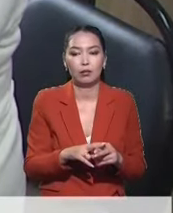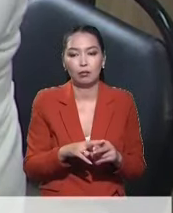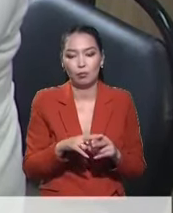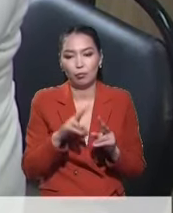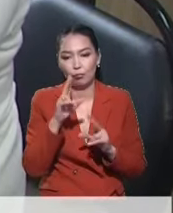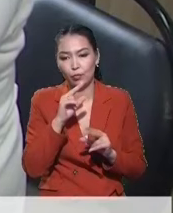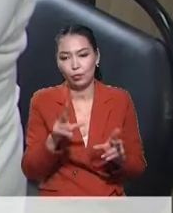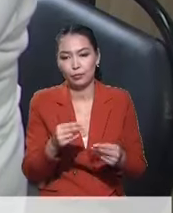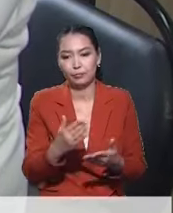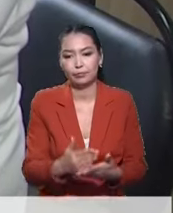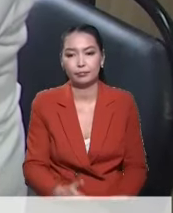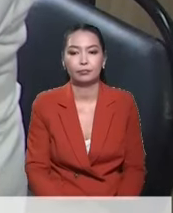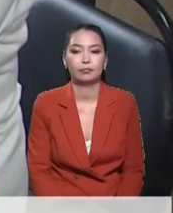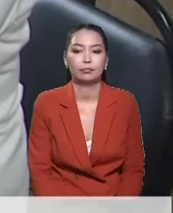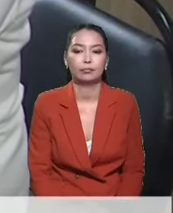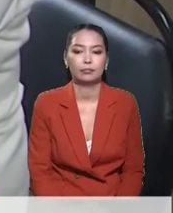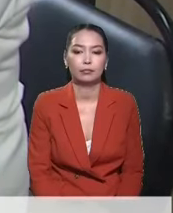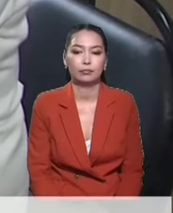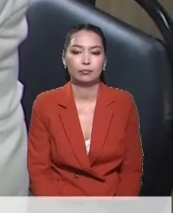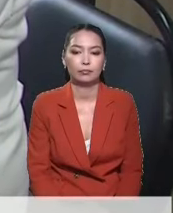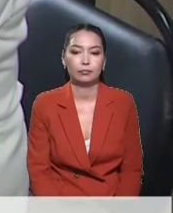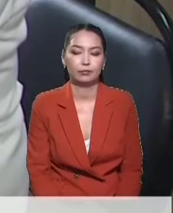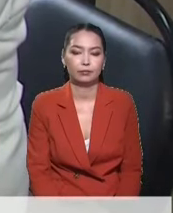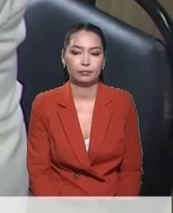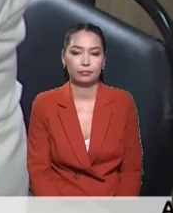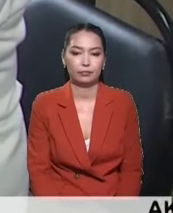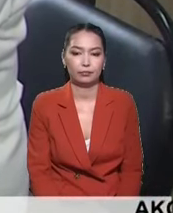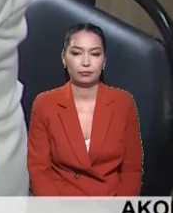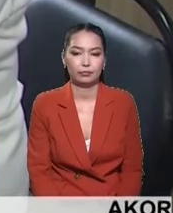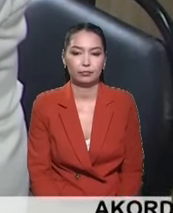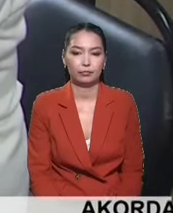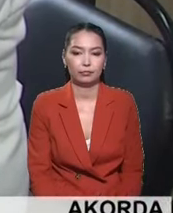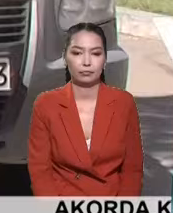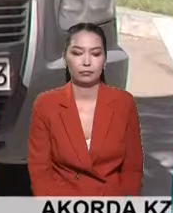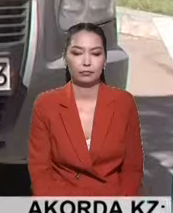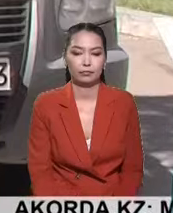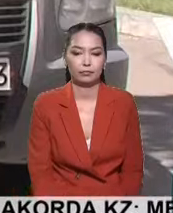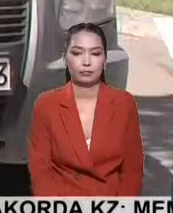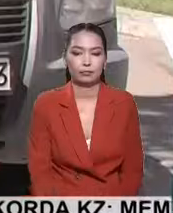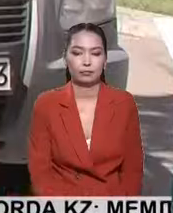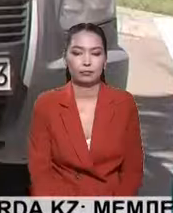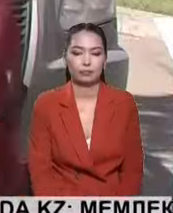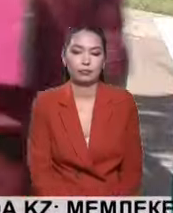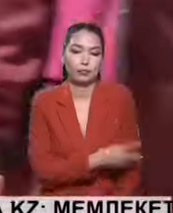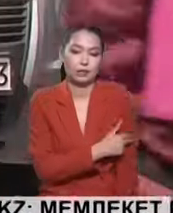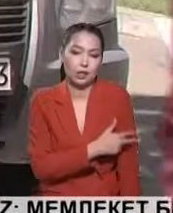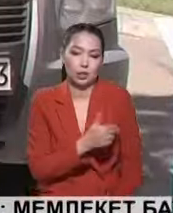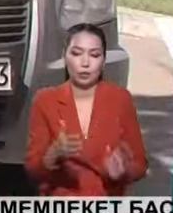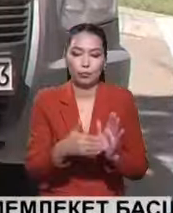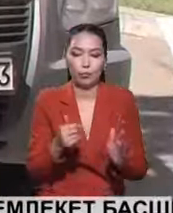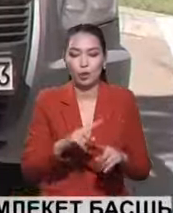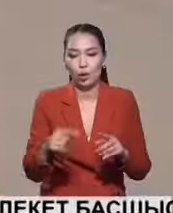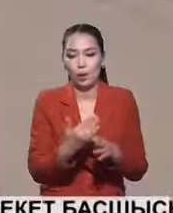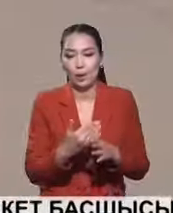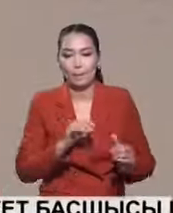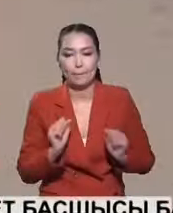Да. Только форма нормальная. Конец обслуживания 11:50. Кезекті шақырту, жедел жәрдем